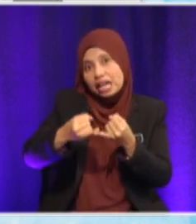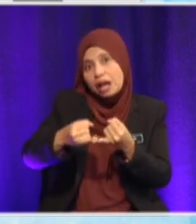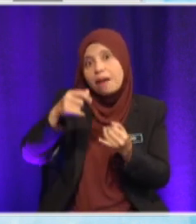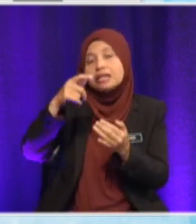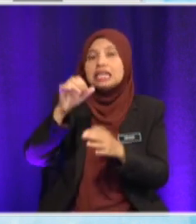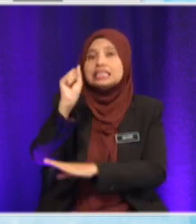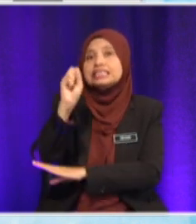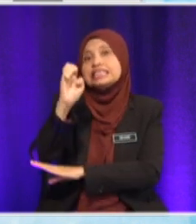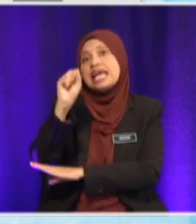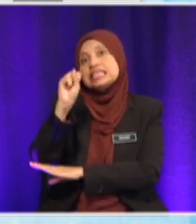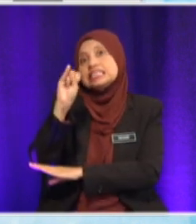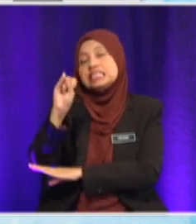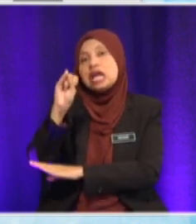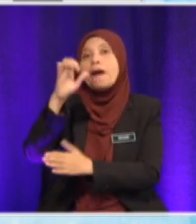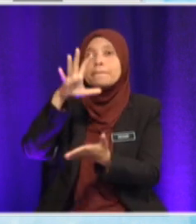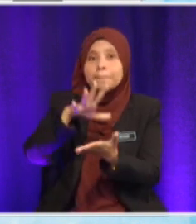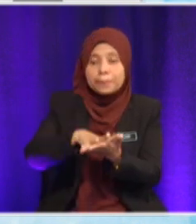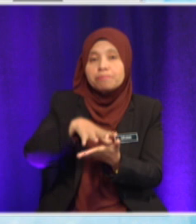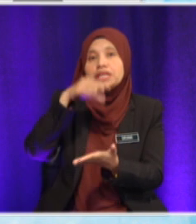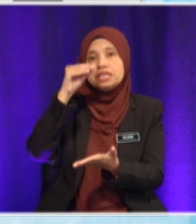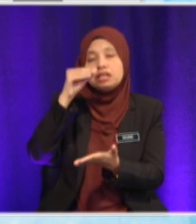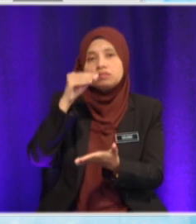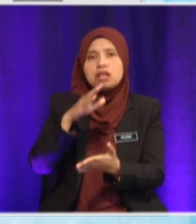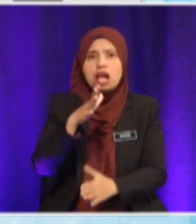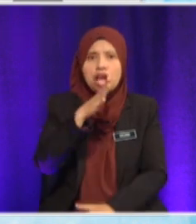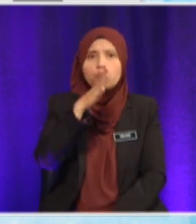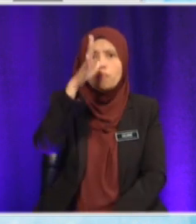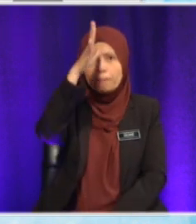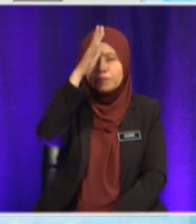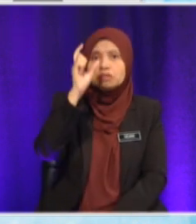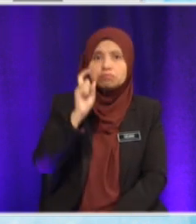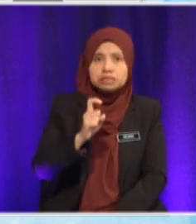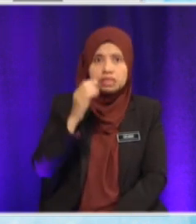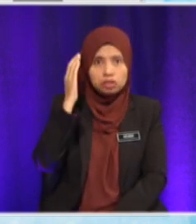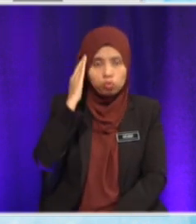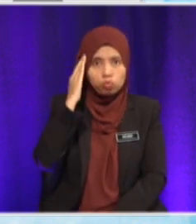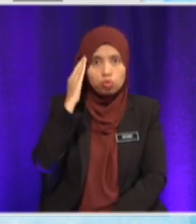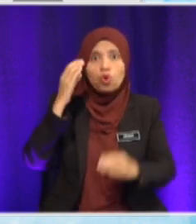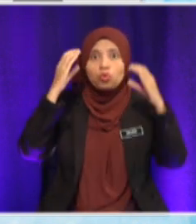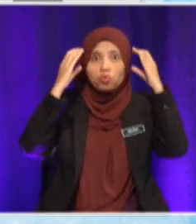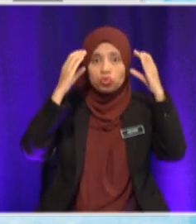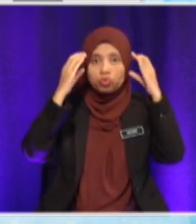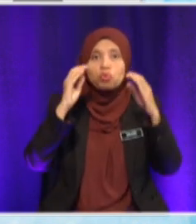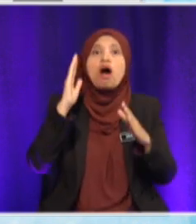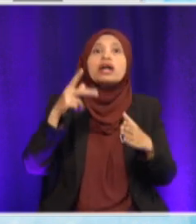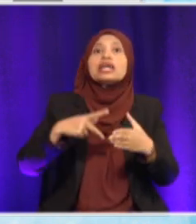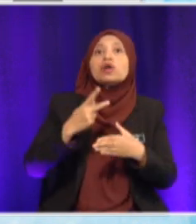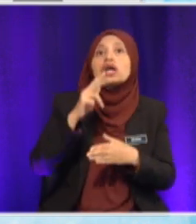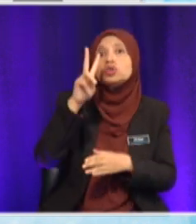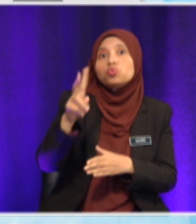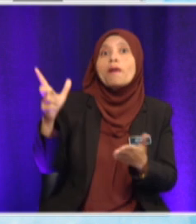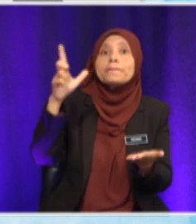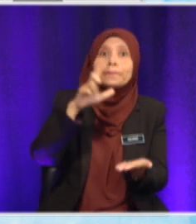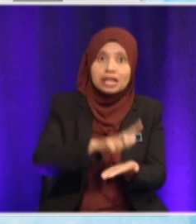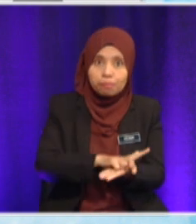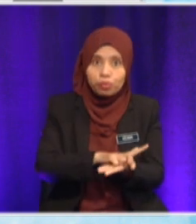para ibu Apa perlu tahu guru-guru akan keluarkan dua pelaporan ini Oke apabila